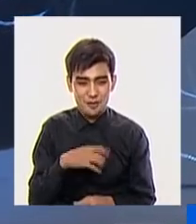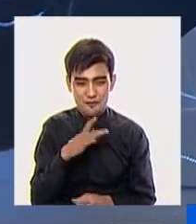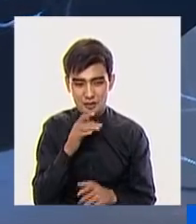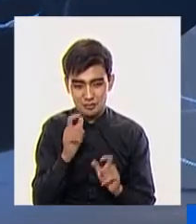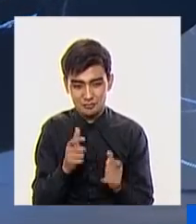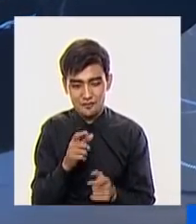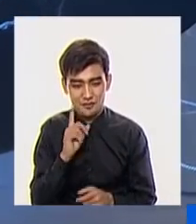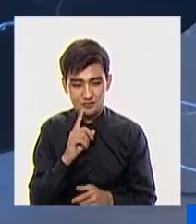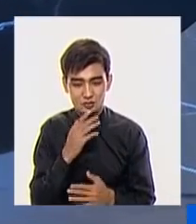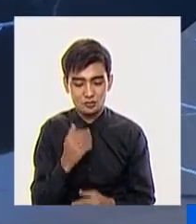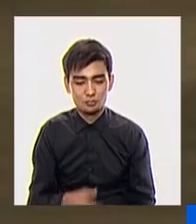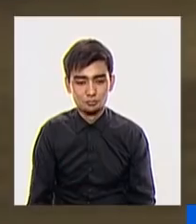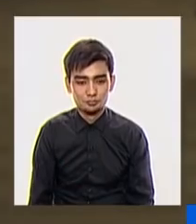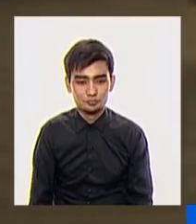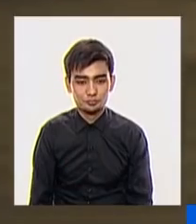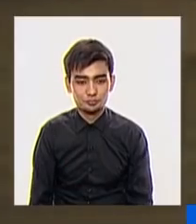пока нет.